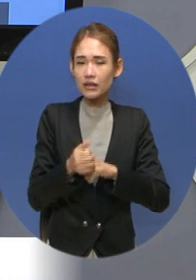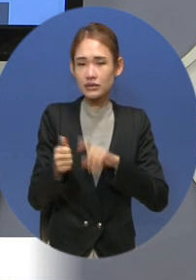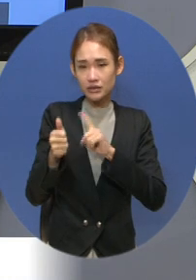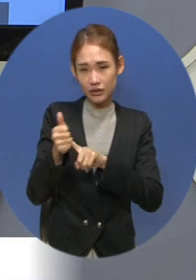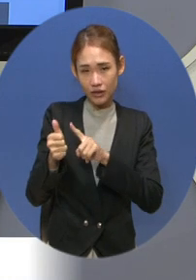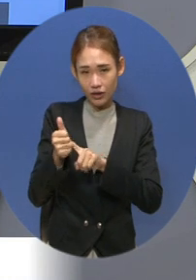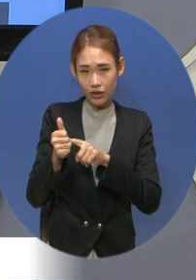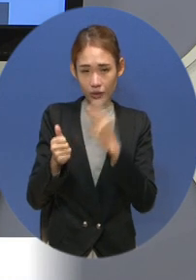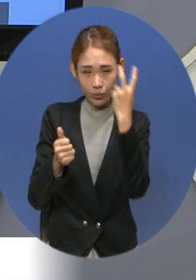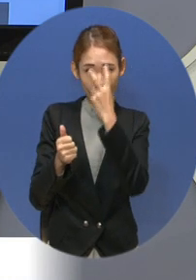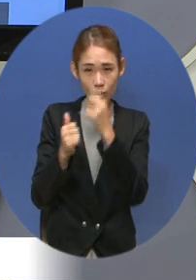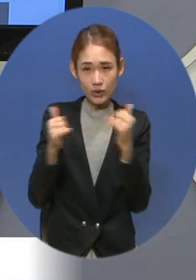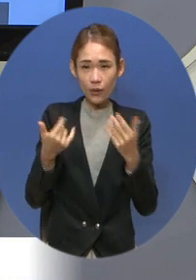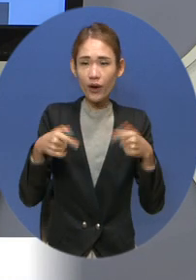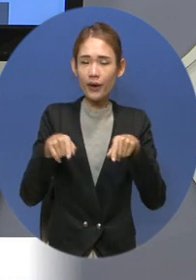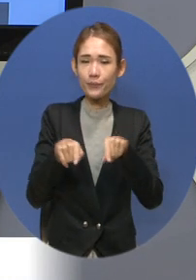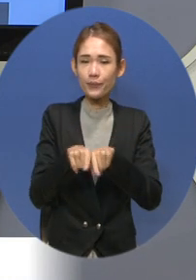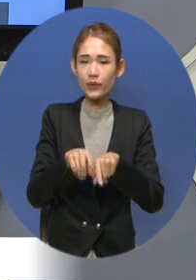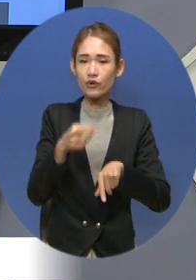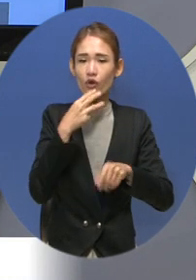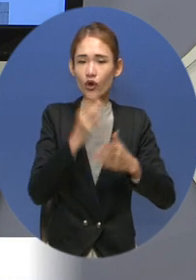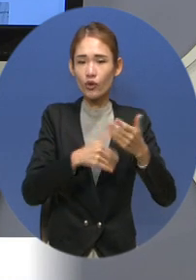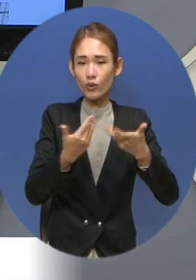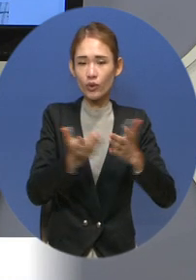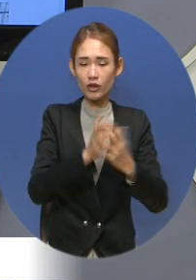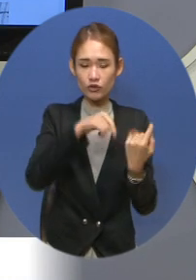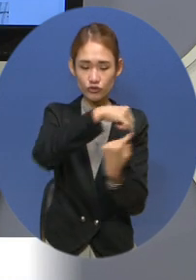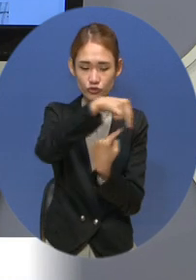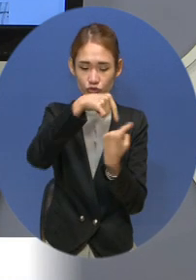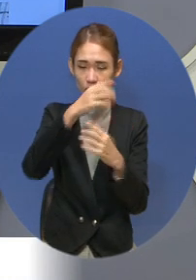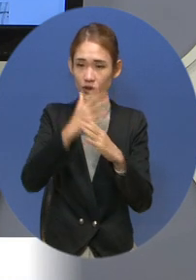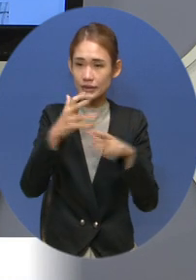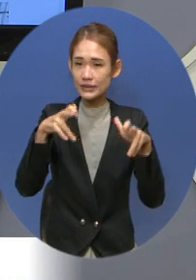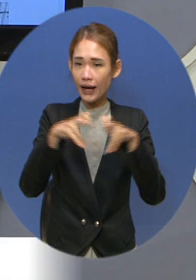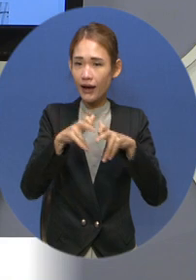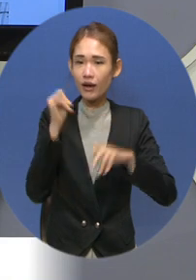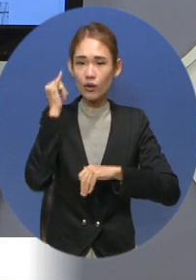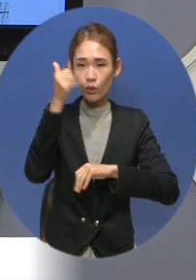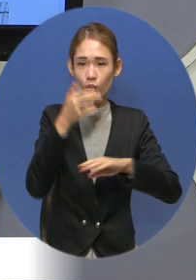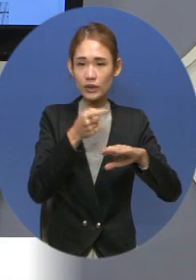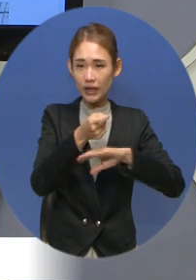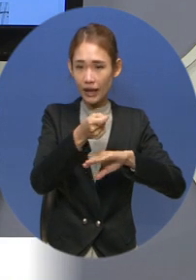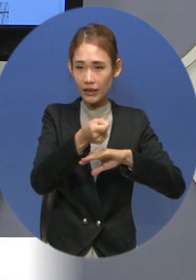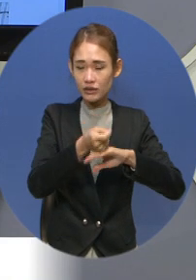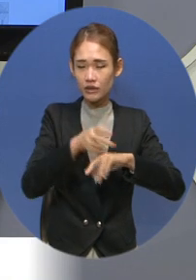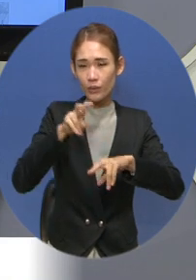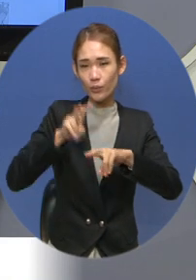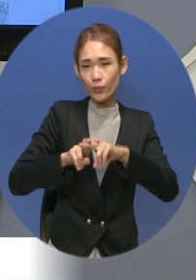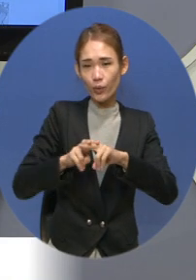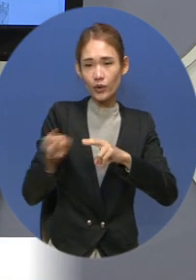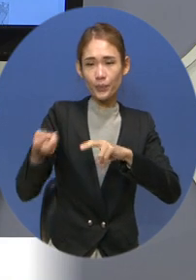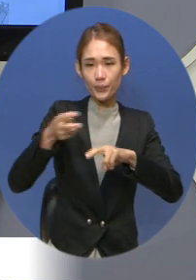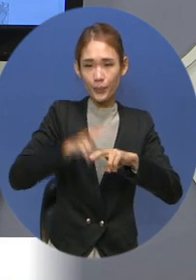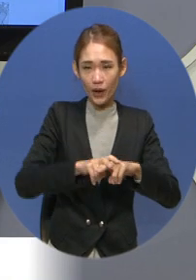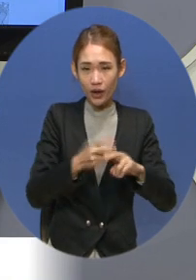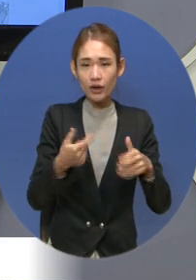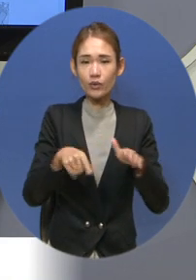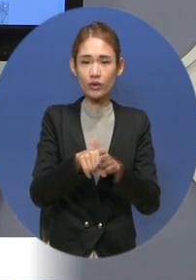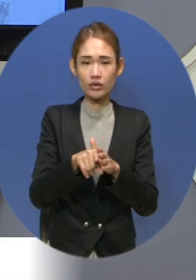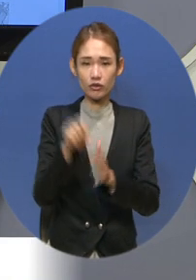보호자와 함께 서울시 공단에서 운영하는 장애인 콜택시 보조석에 탑승 하려고 했지만